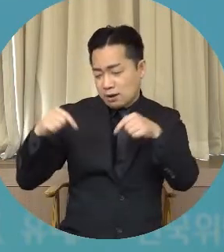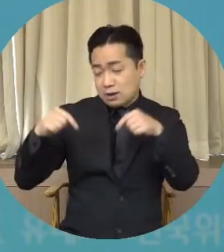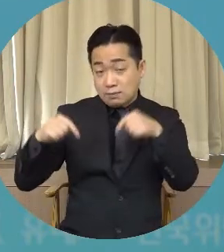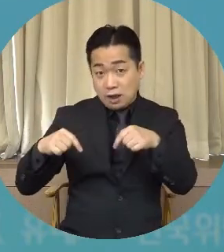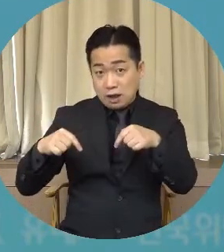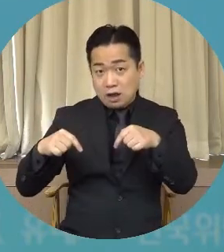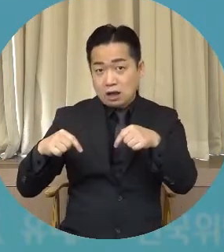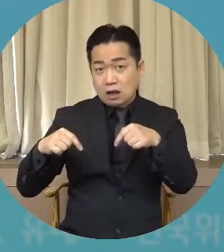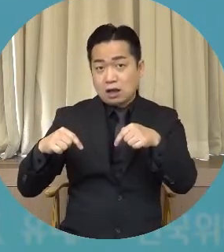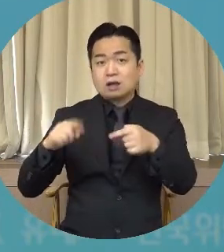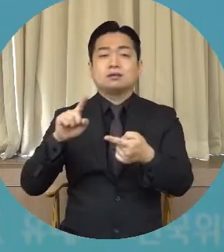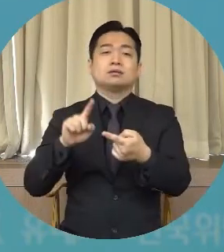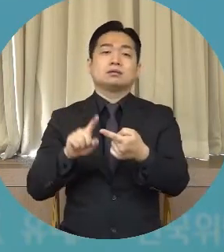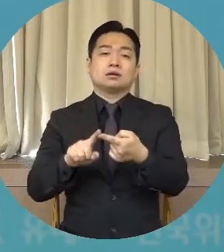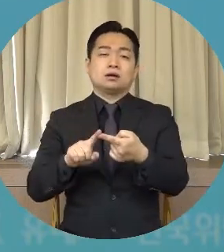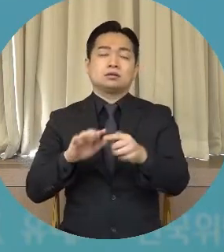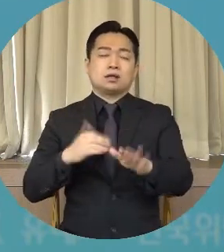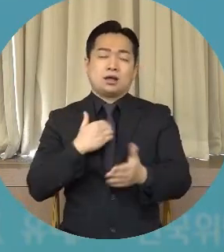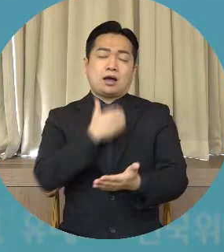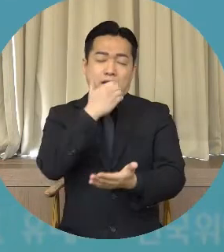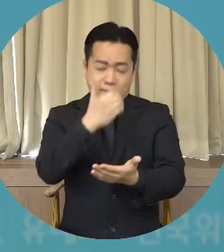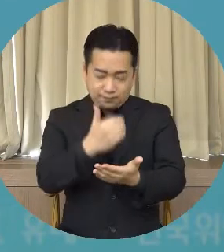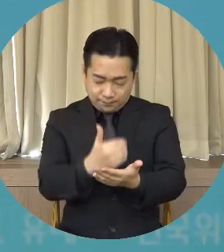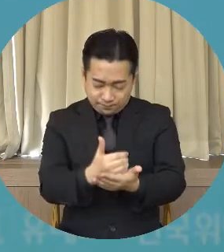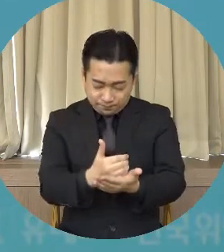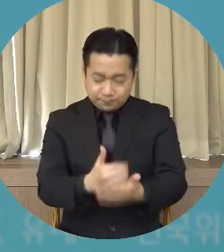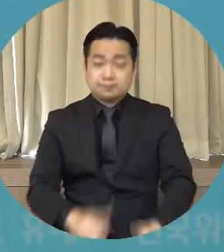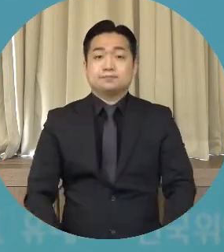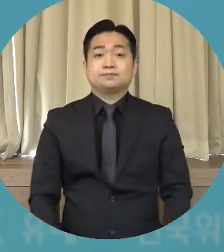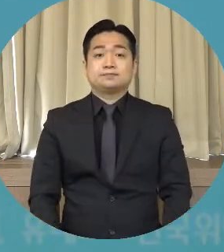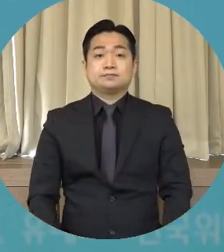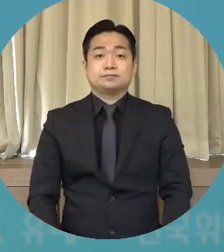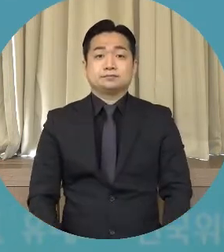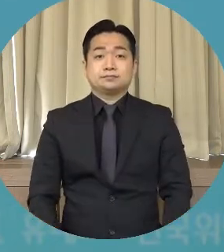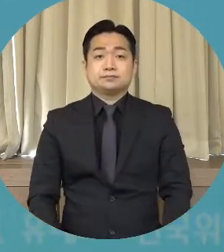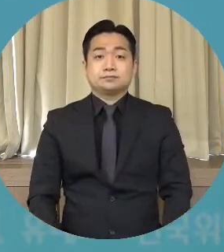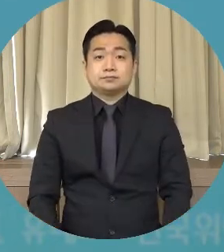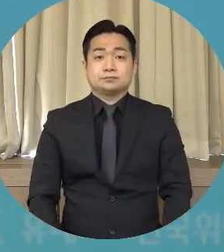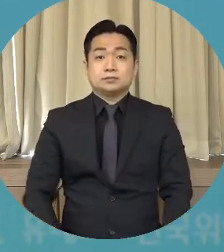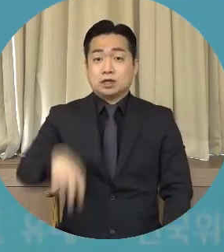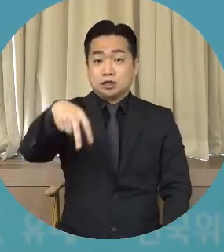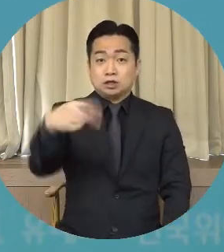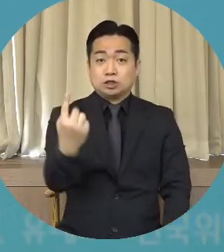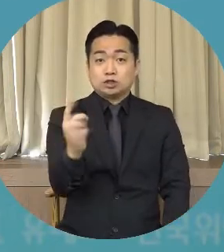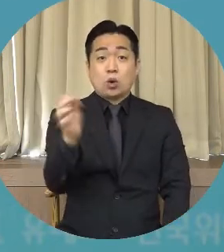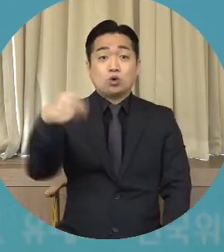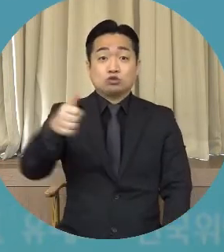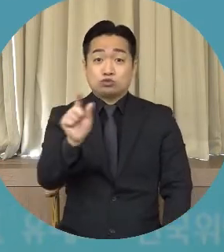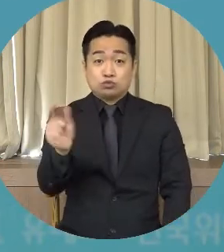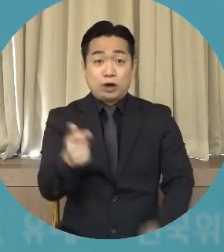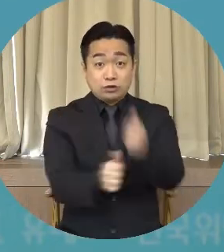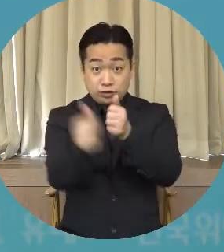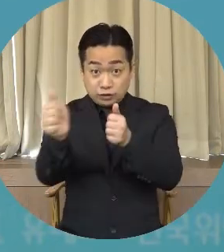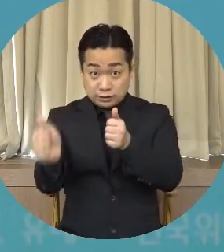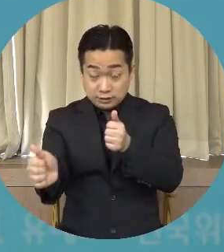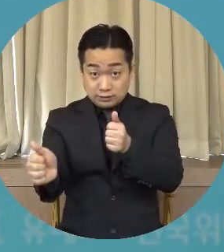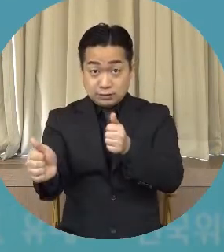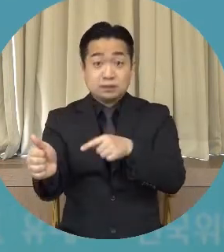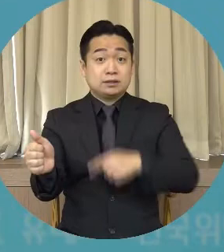굉장히 감동스럽습니다. 더군다나 우리 송도안 위원장께서는 간미에서